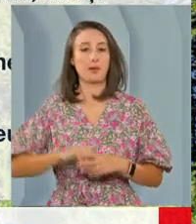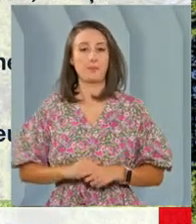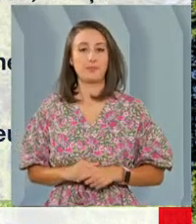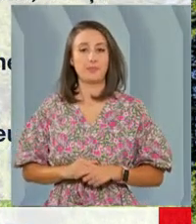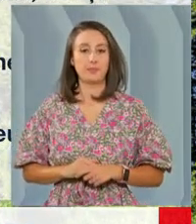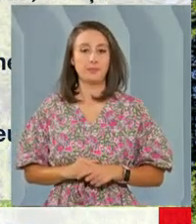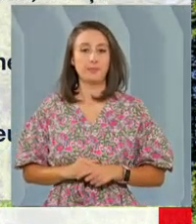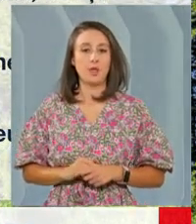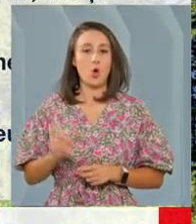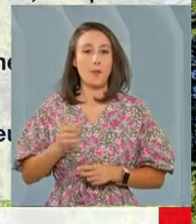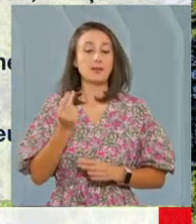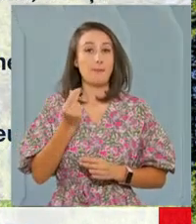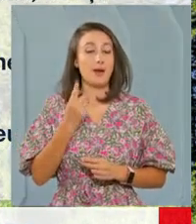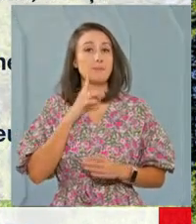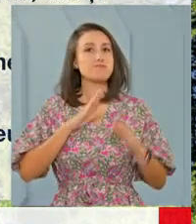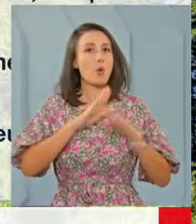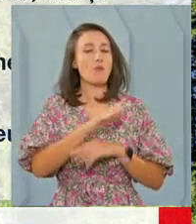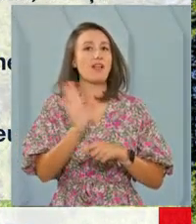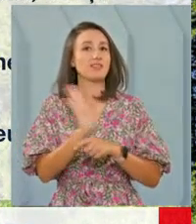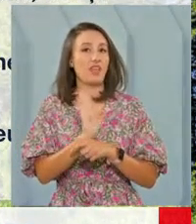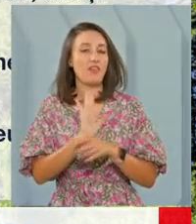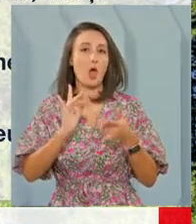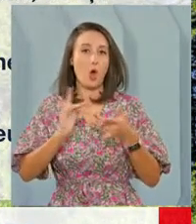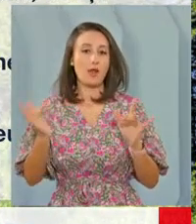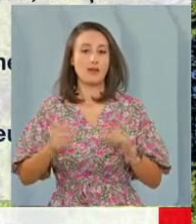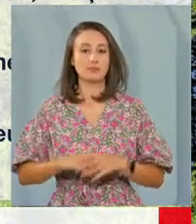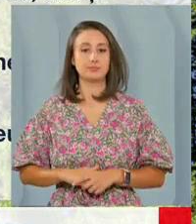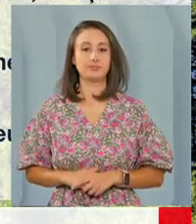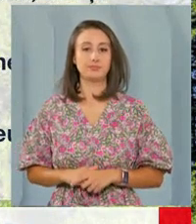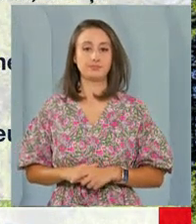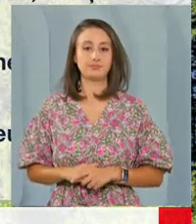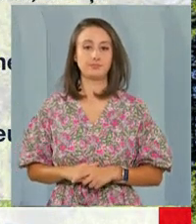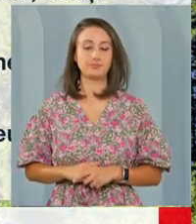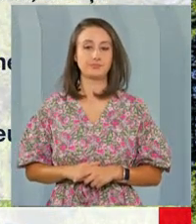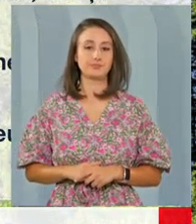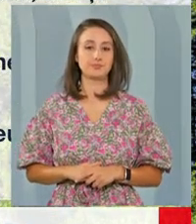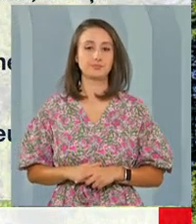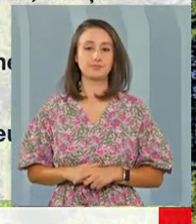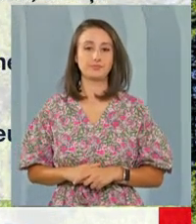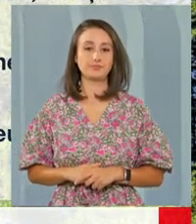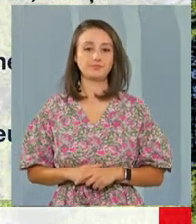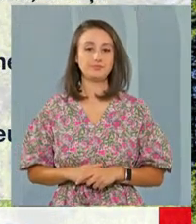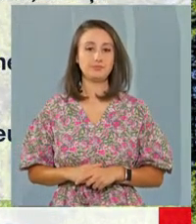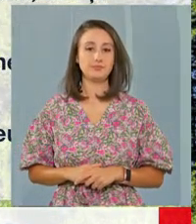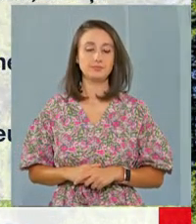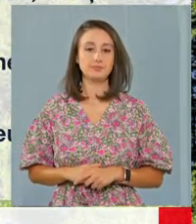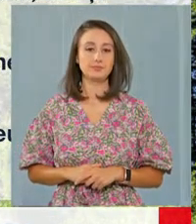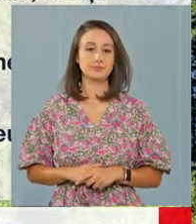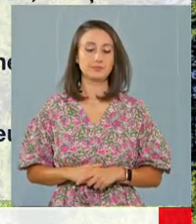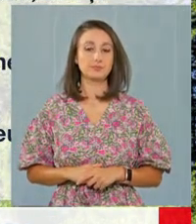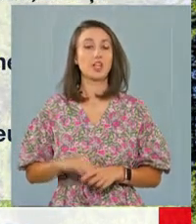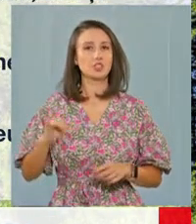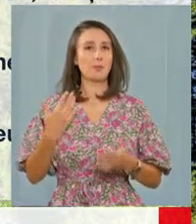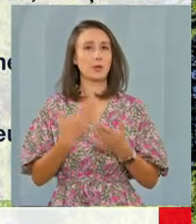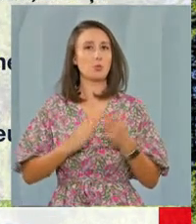asemenea o mare parte din bani vor fi destinați și promovării în mediul online prin Germania și Marea Britanie iar alți 200.000 de euro vor